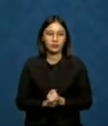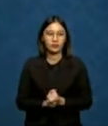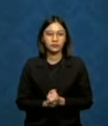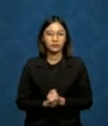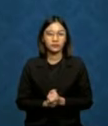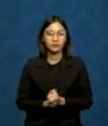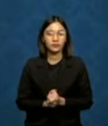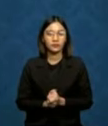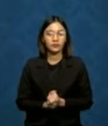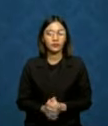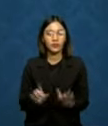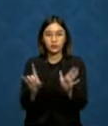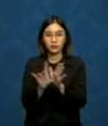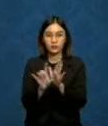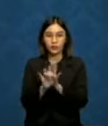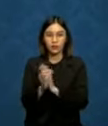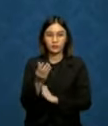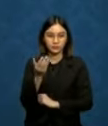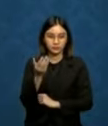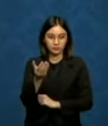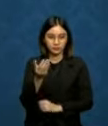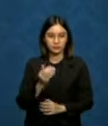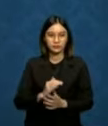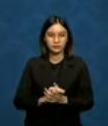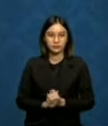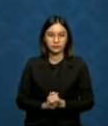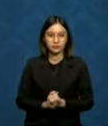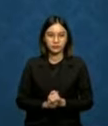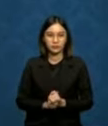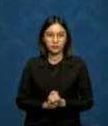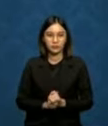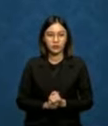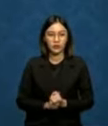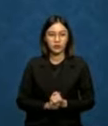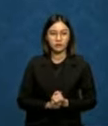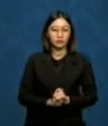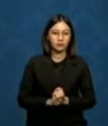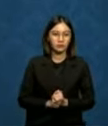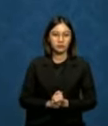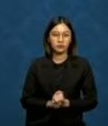ครับสมาชิกท่านสุดท้ายนะครับท่านอนุสรณเอี่ยมสะอาด